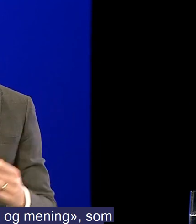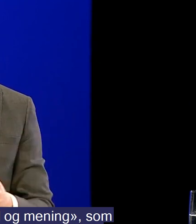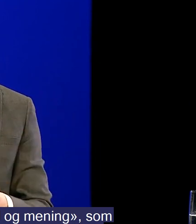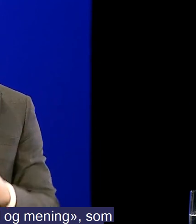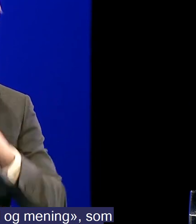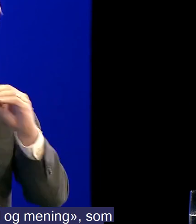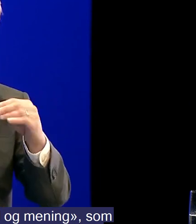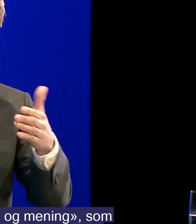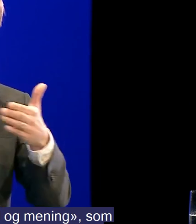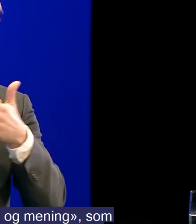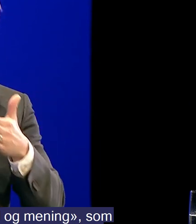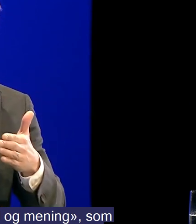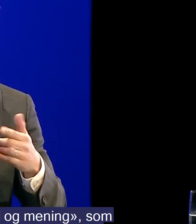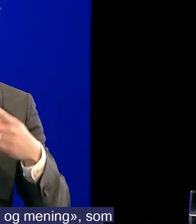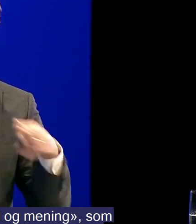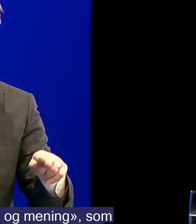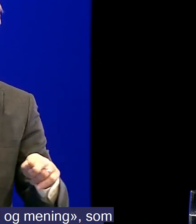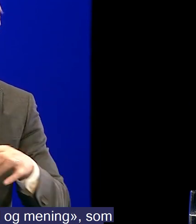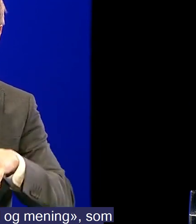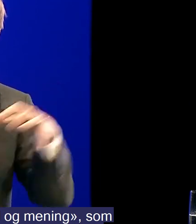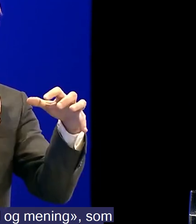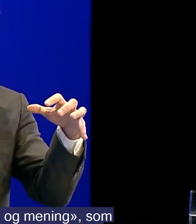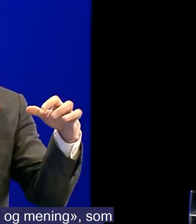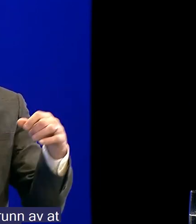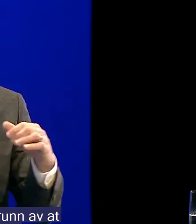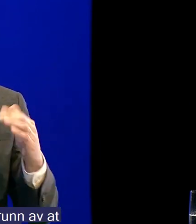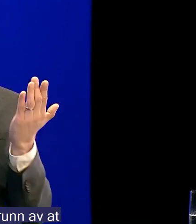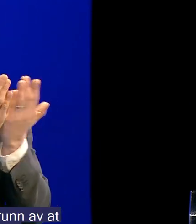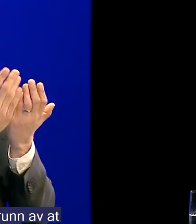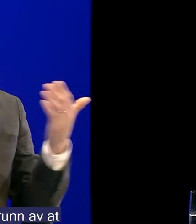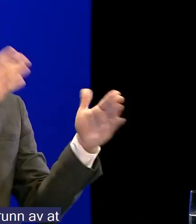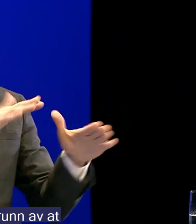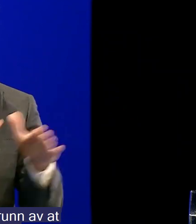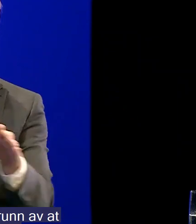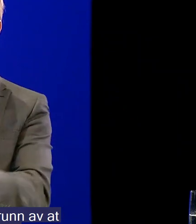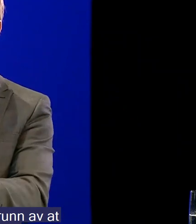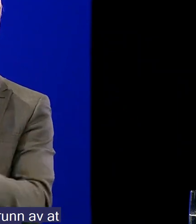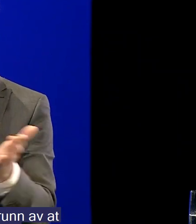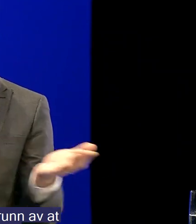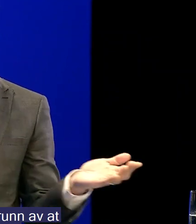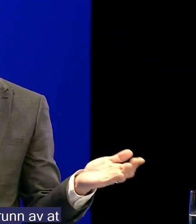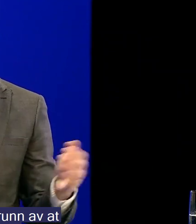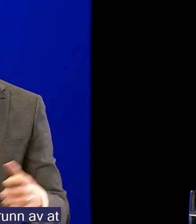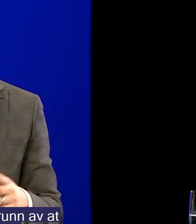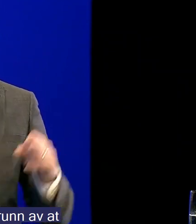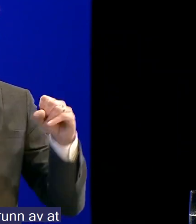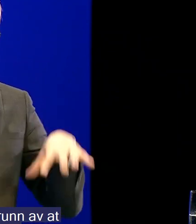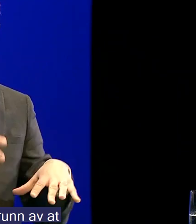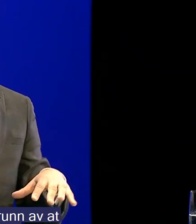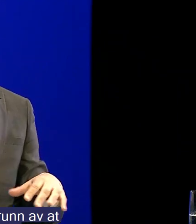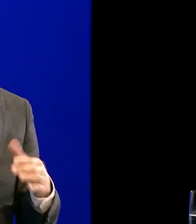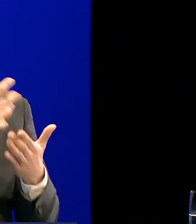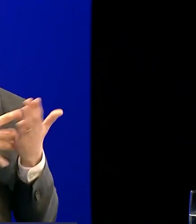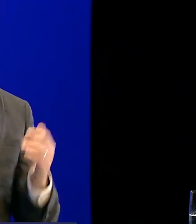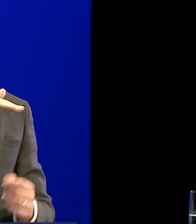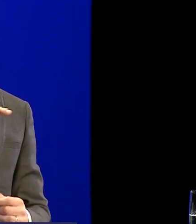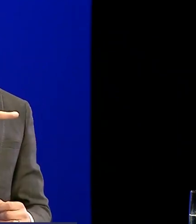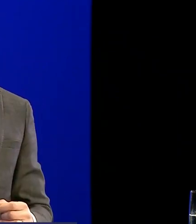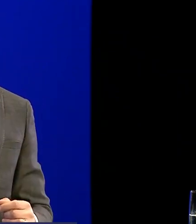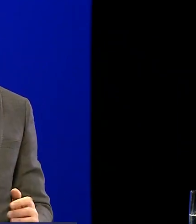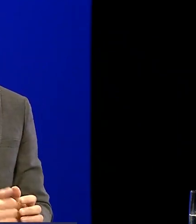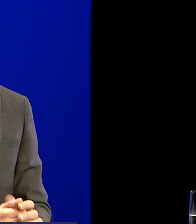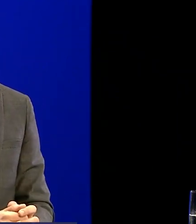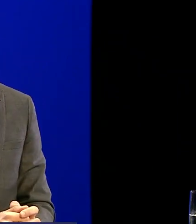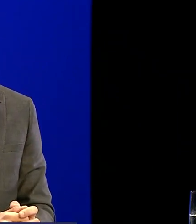kom i 2008 at ting skulle bli bedre, men det har det ikke. Tvert om, det har blitt verre. På grunn av døvskolene har blitt lagt ned. Og da har vi